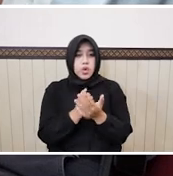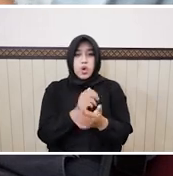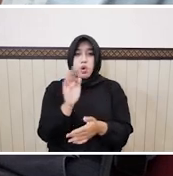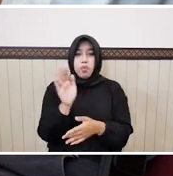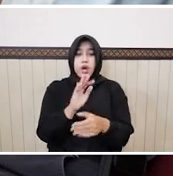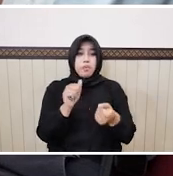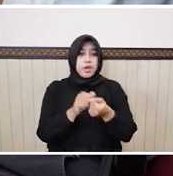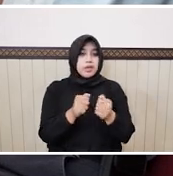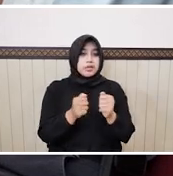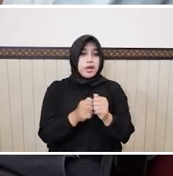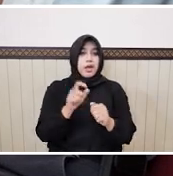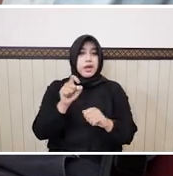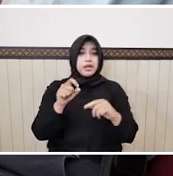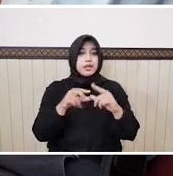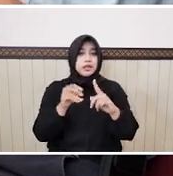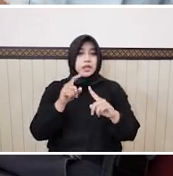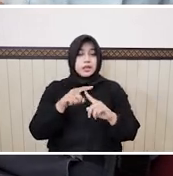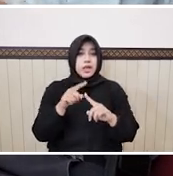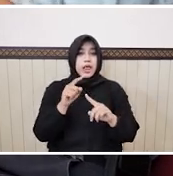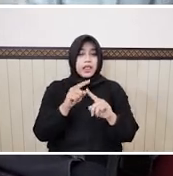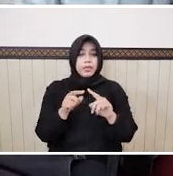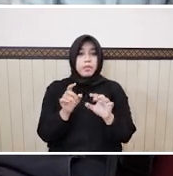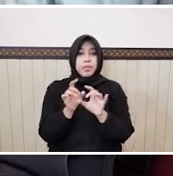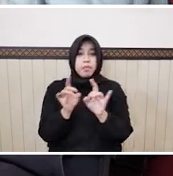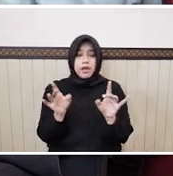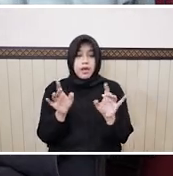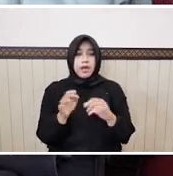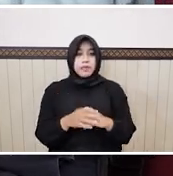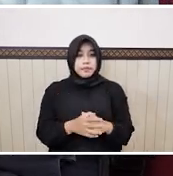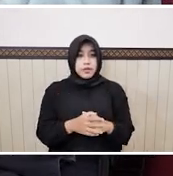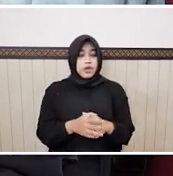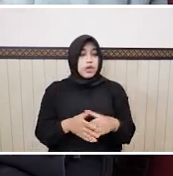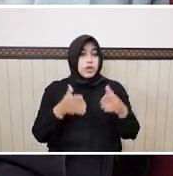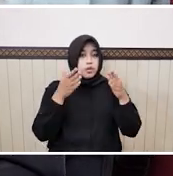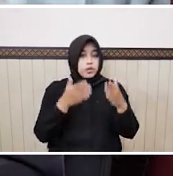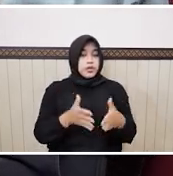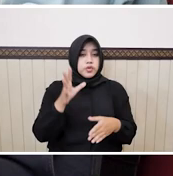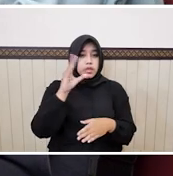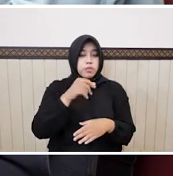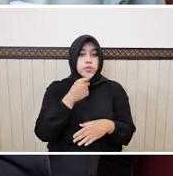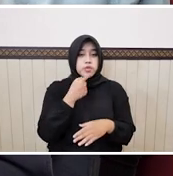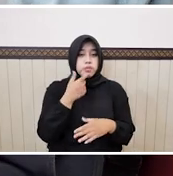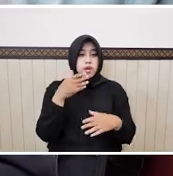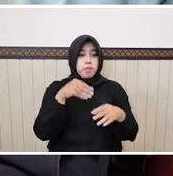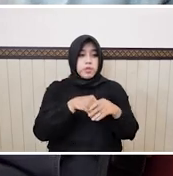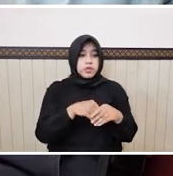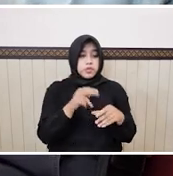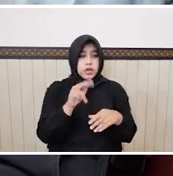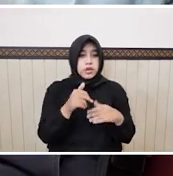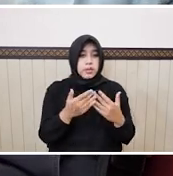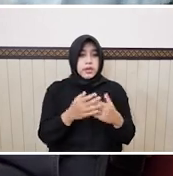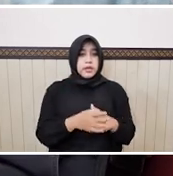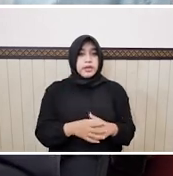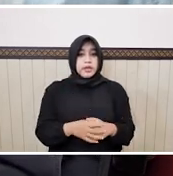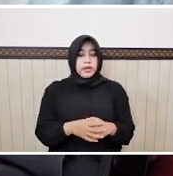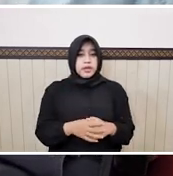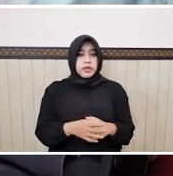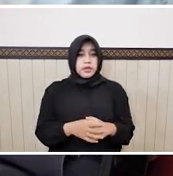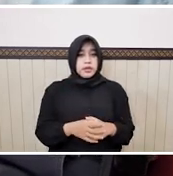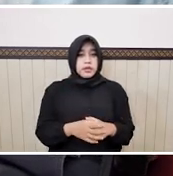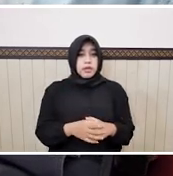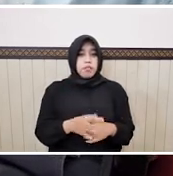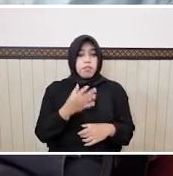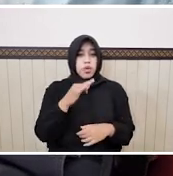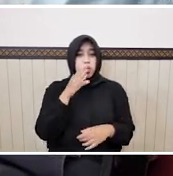tapi masalah perbedaan kesempatan nah khusus untuk hari ini saya ingin mencoba masuk dari tadi kita